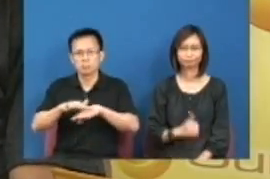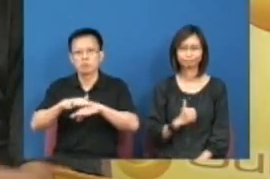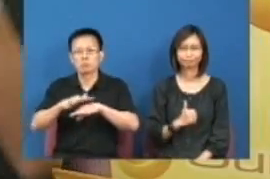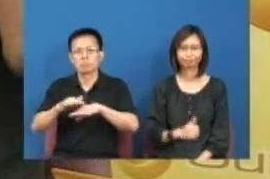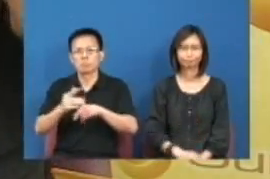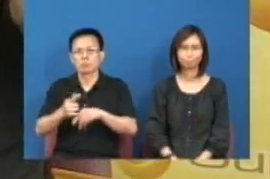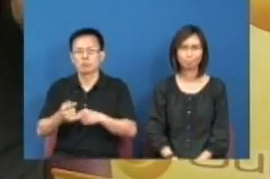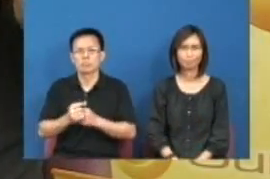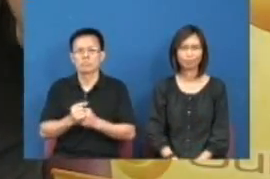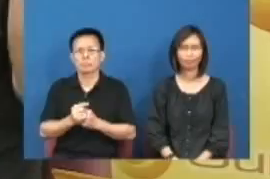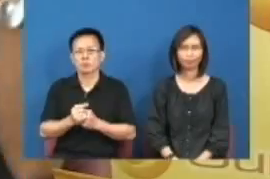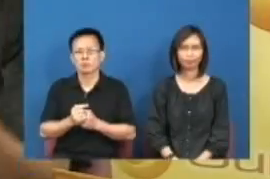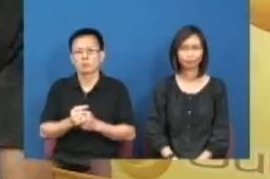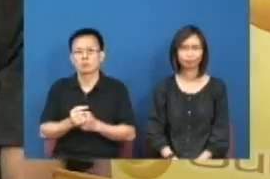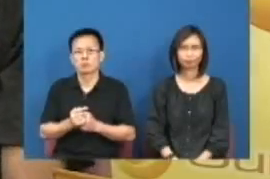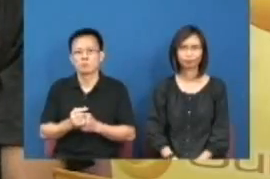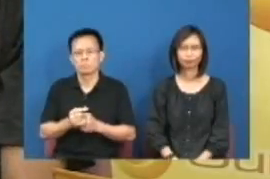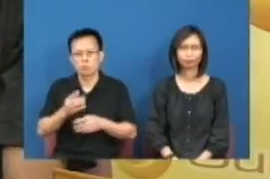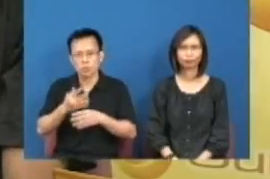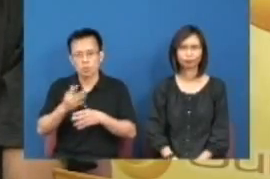咁所以